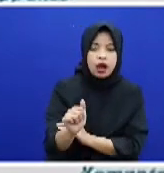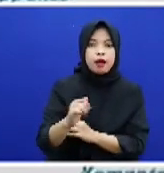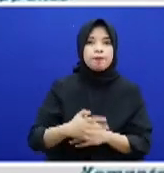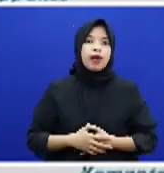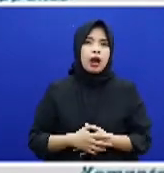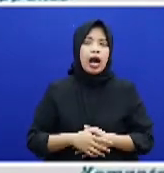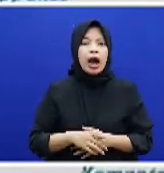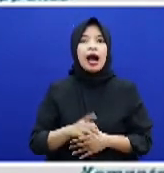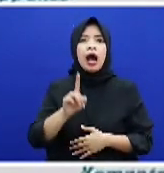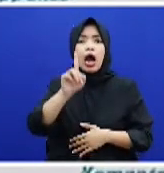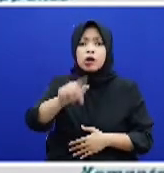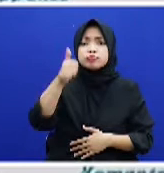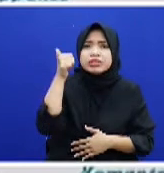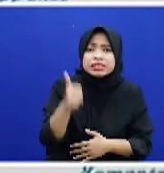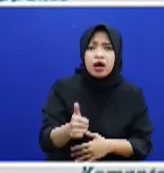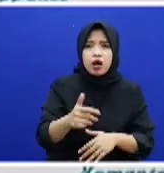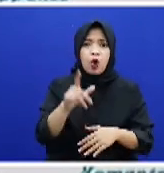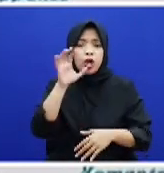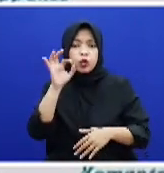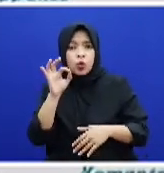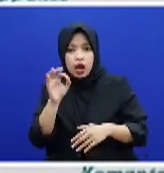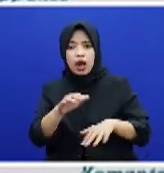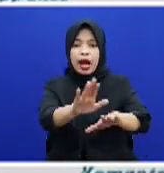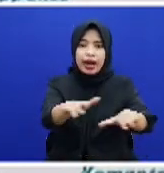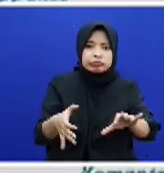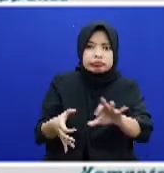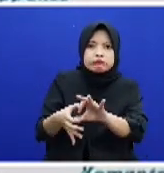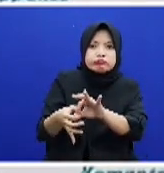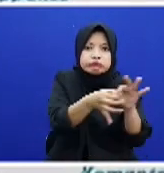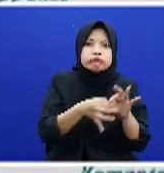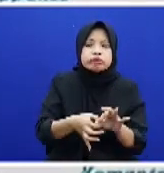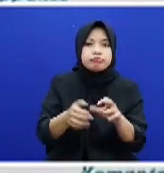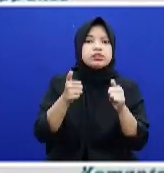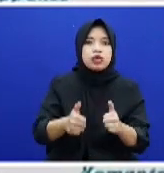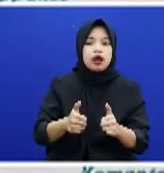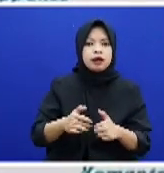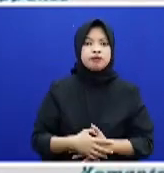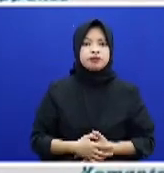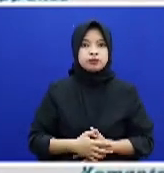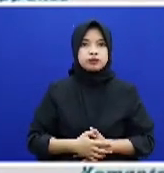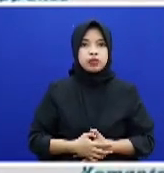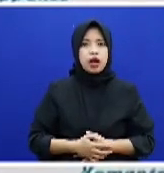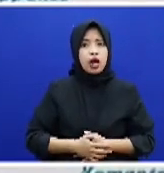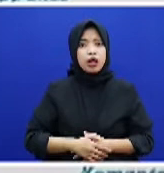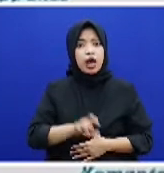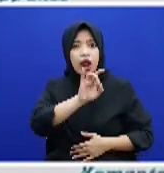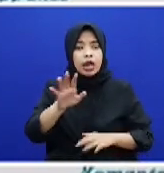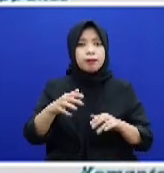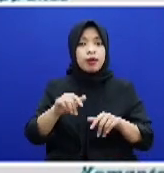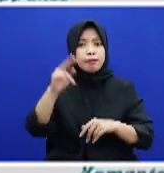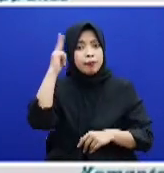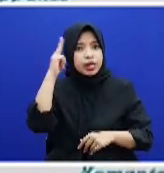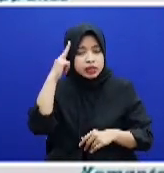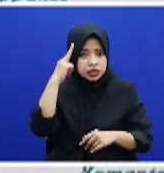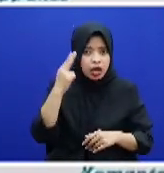bisa dilakukan kalau kita melakukan sinergi kolaborasi yang baik antar semua pihak, pemerintah, masyarakat,